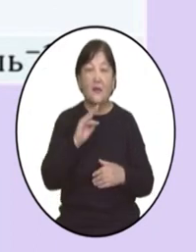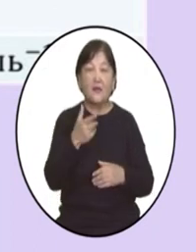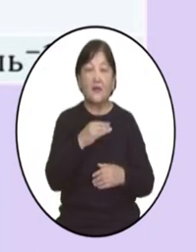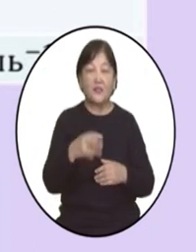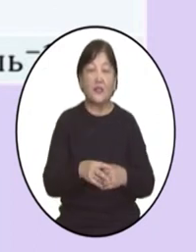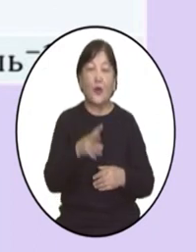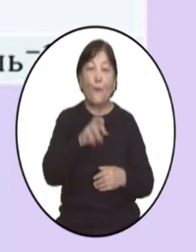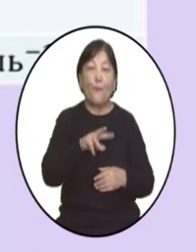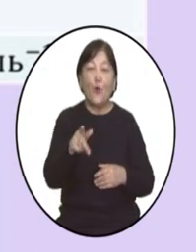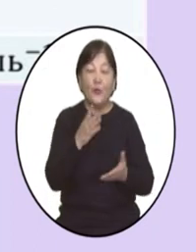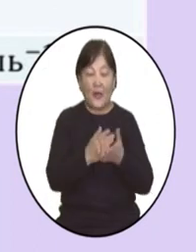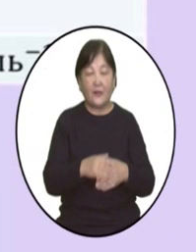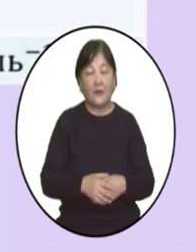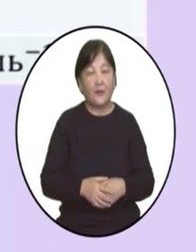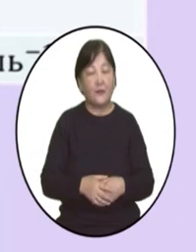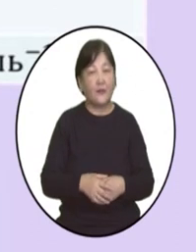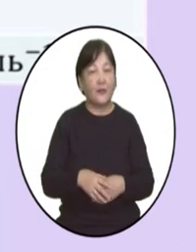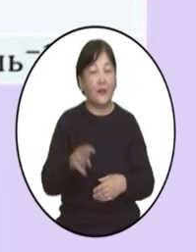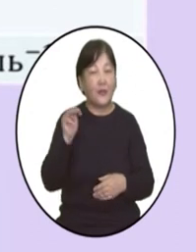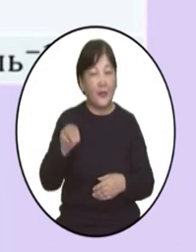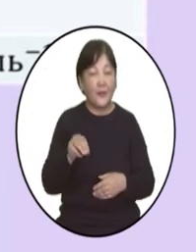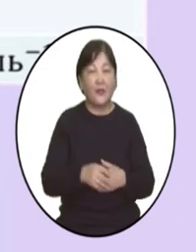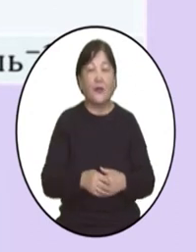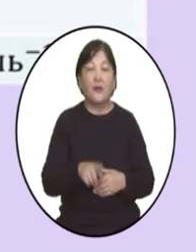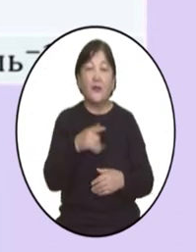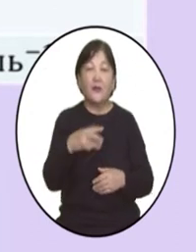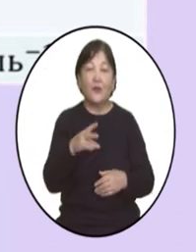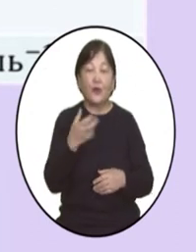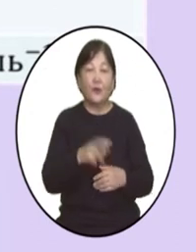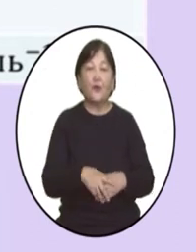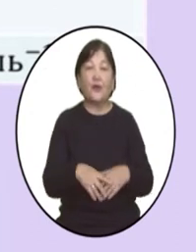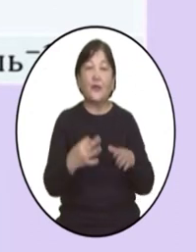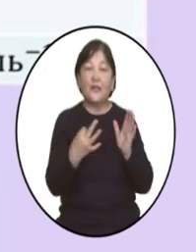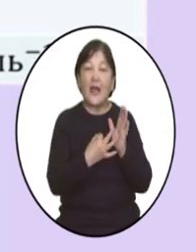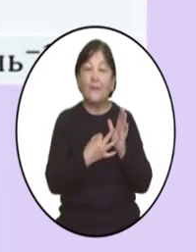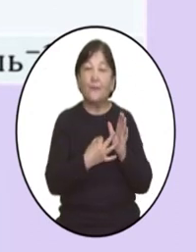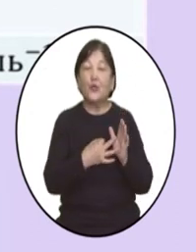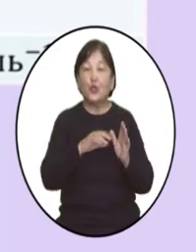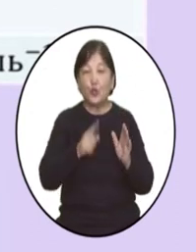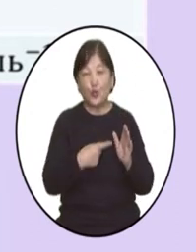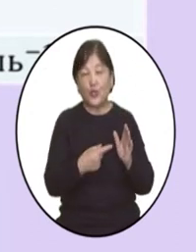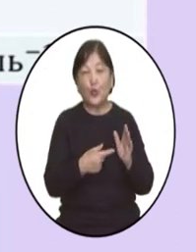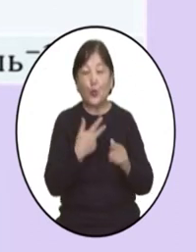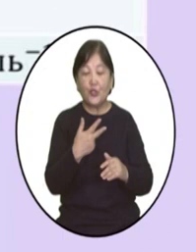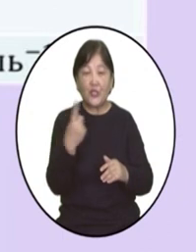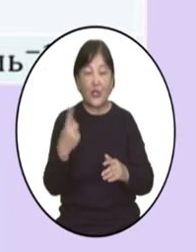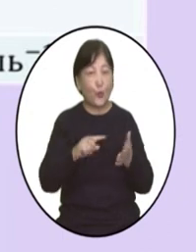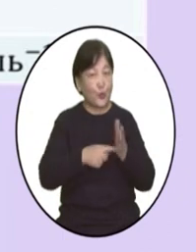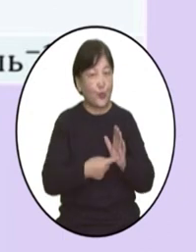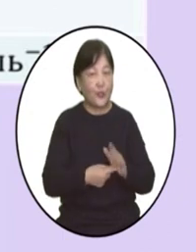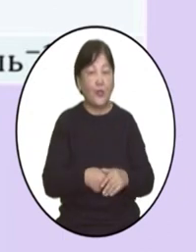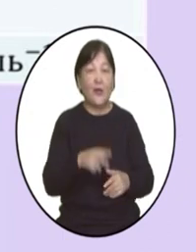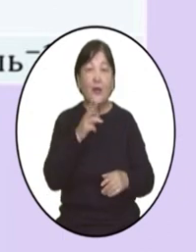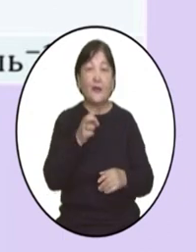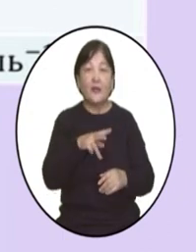мойлоор илэрхийлэгдэх нэ. R үсгийг хийн тогтмолоор явж байна. 831-ийг үржихэн Жоул үржихэн Кельвин